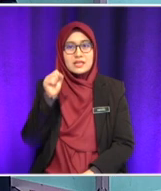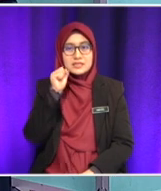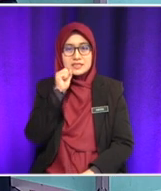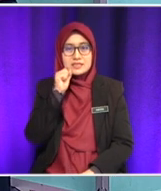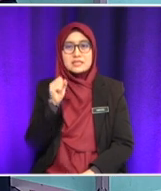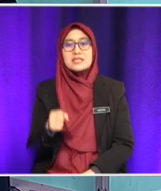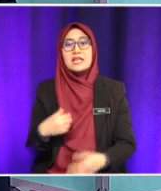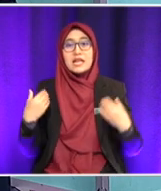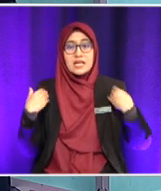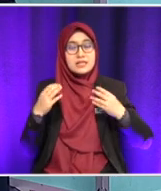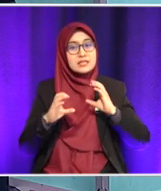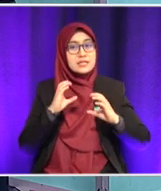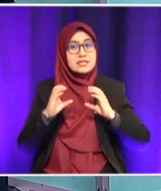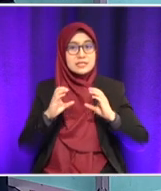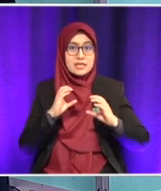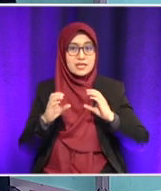paksa